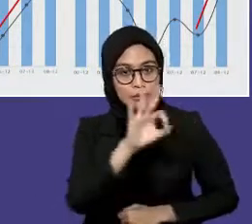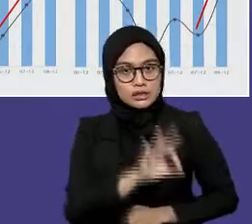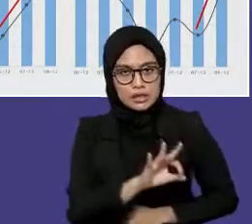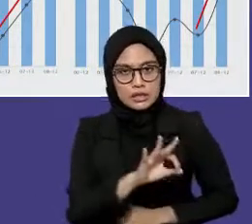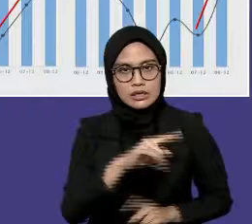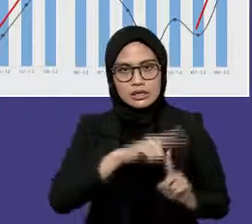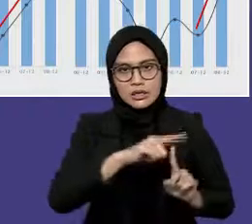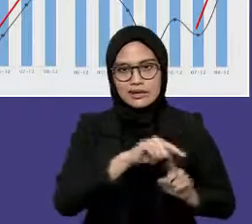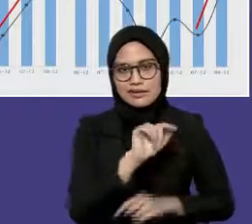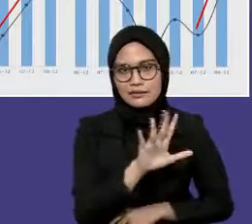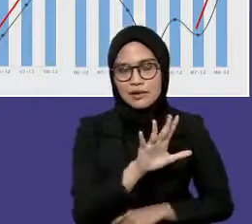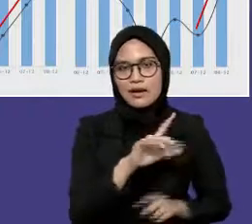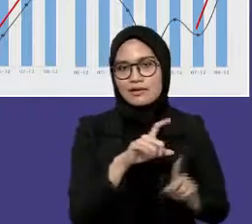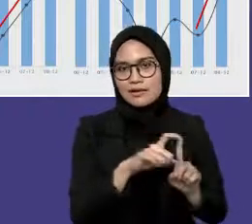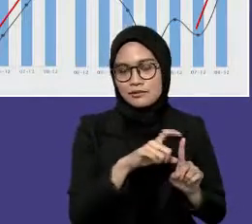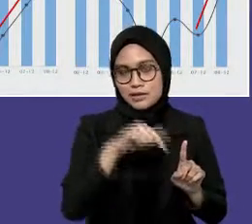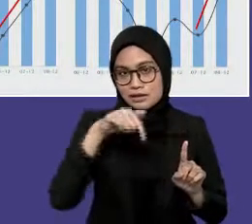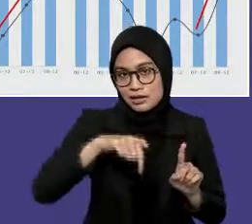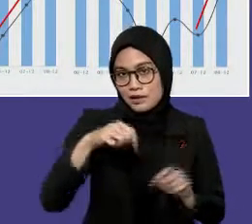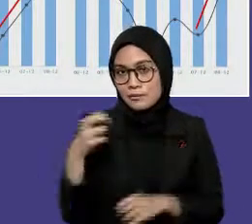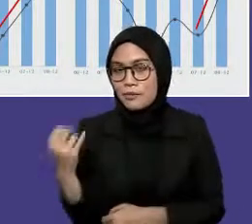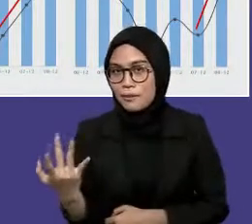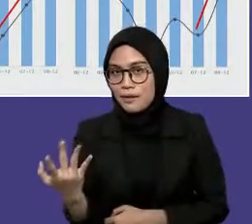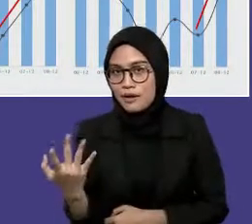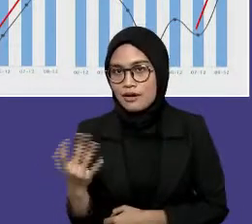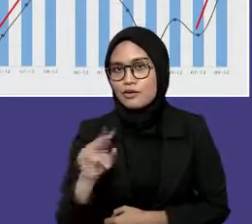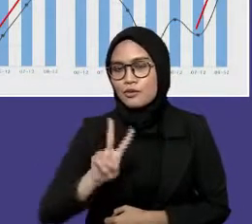tanggal 5 Desember menjadi